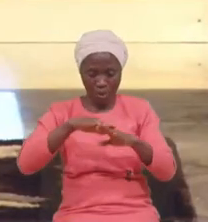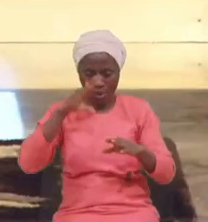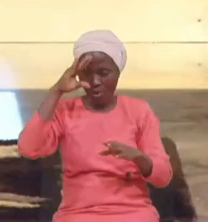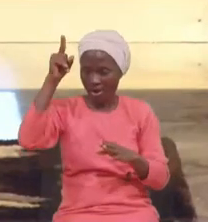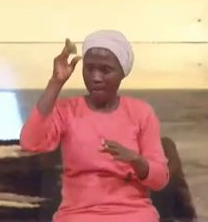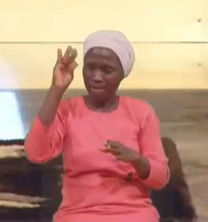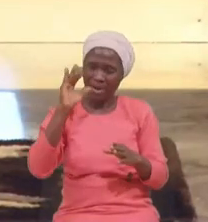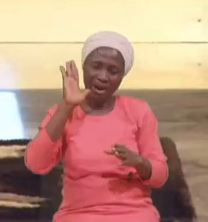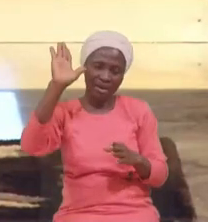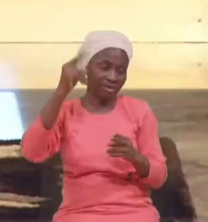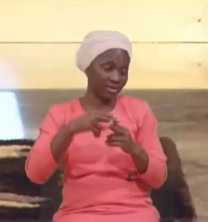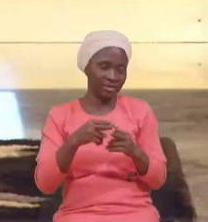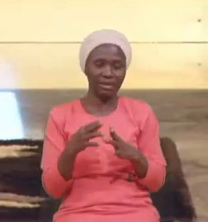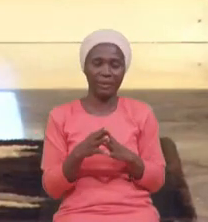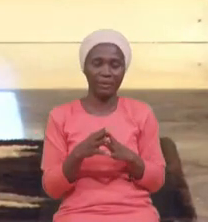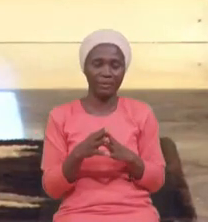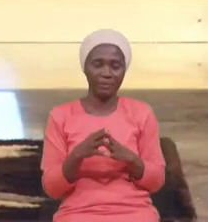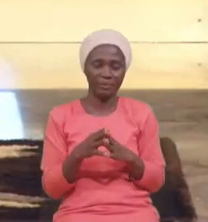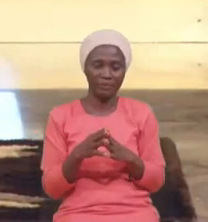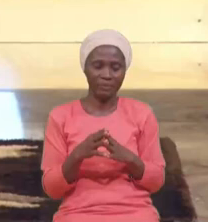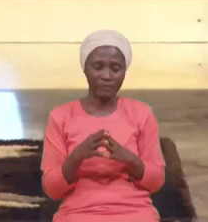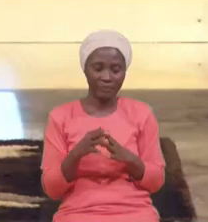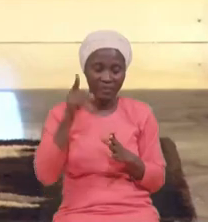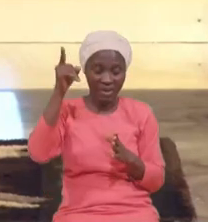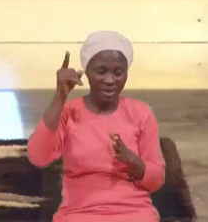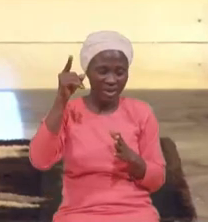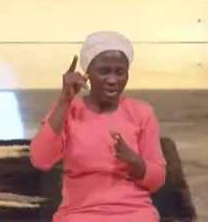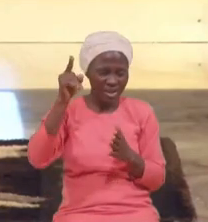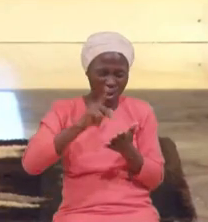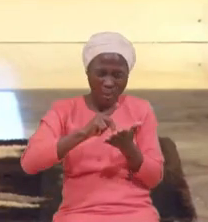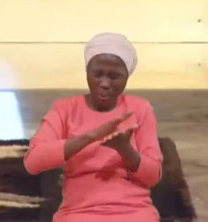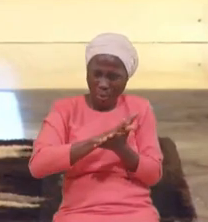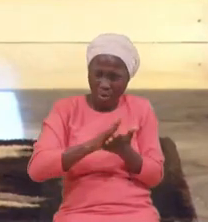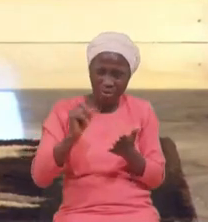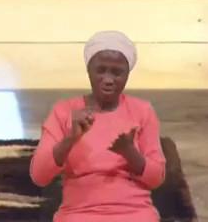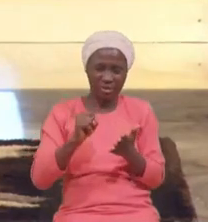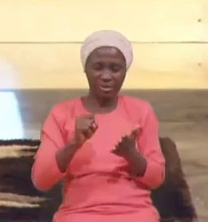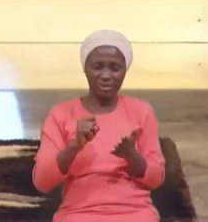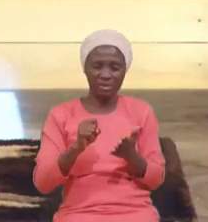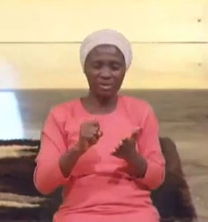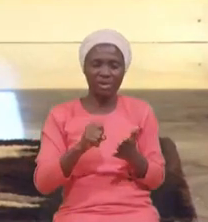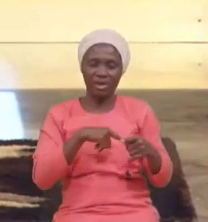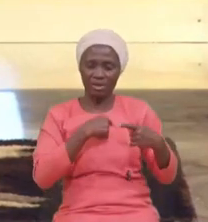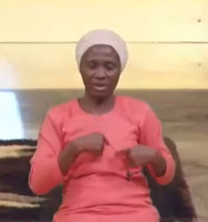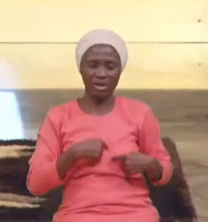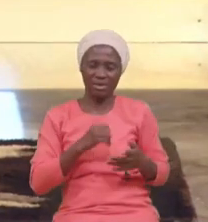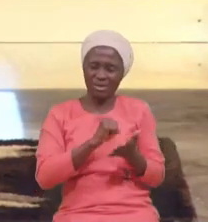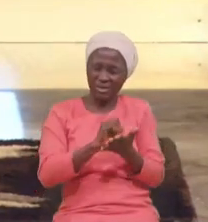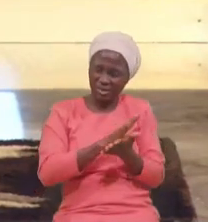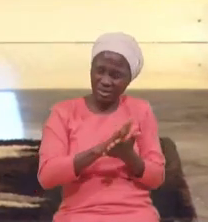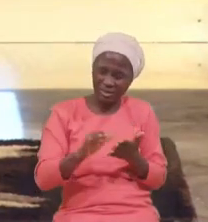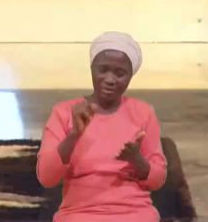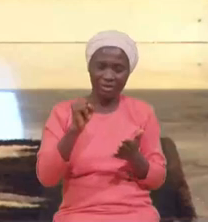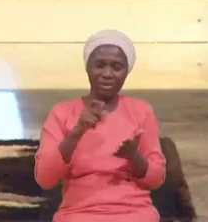l'appelons. Et il est comme un raffineur. Et il purifie la maison de Lévi. Il